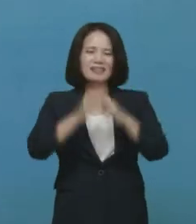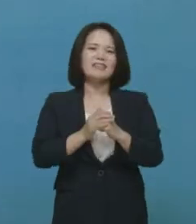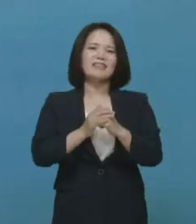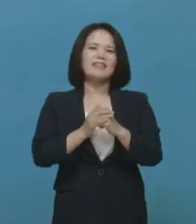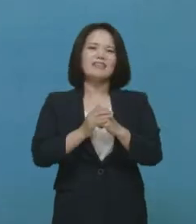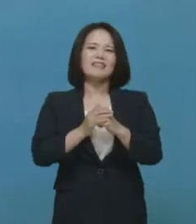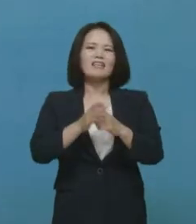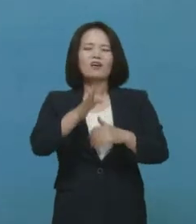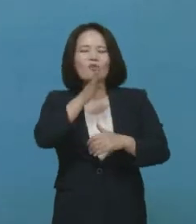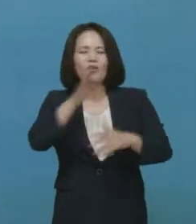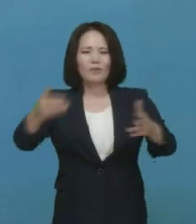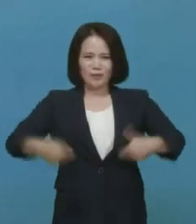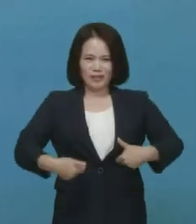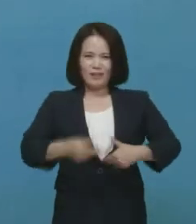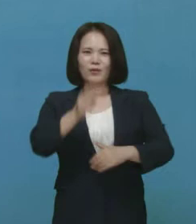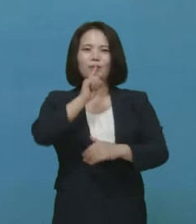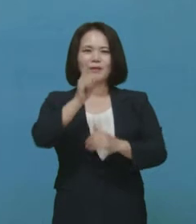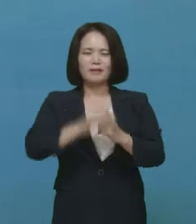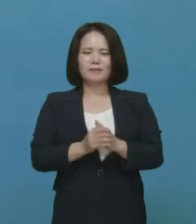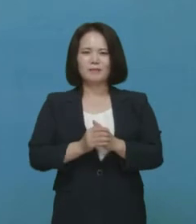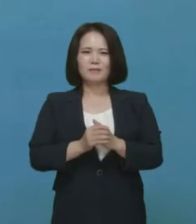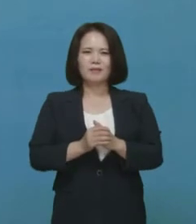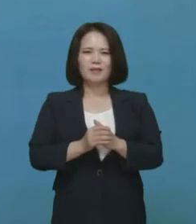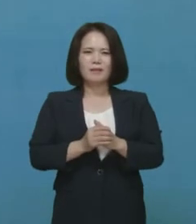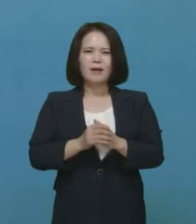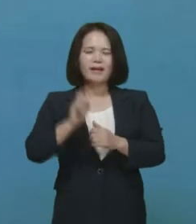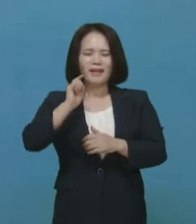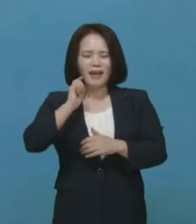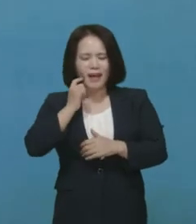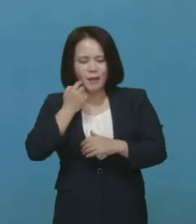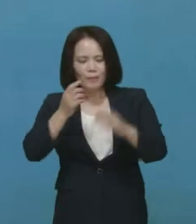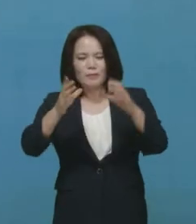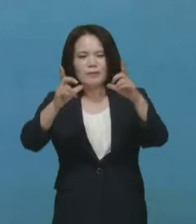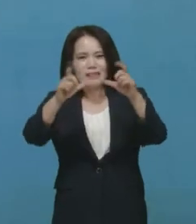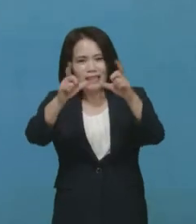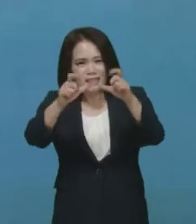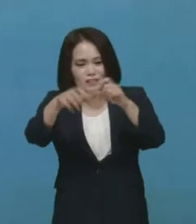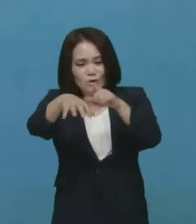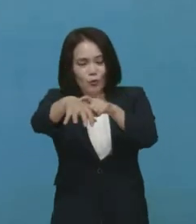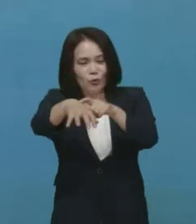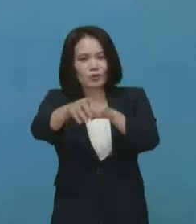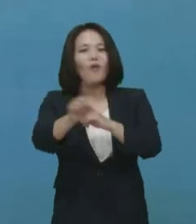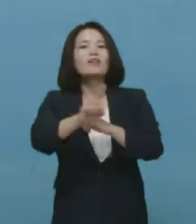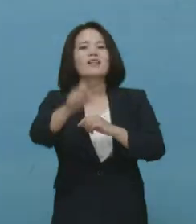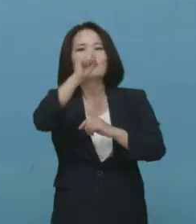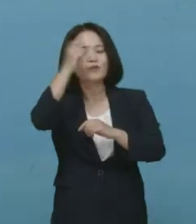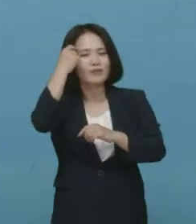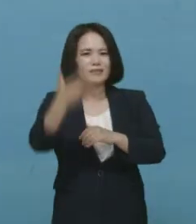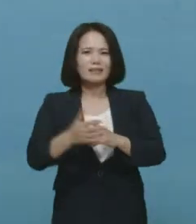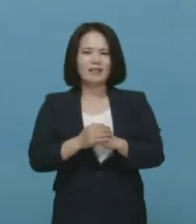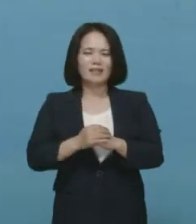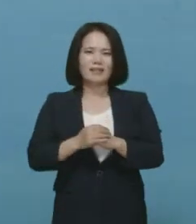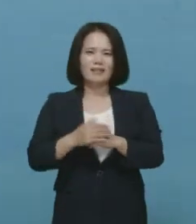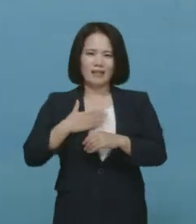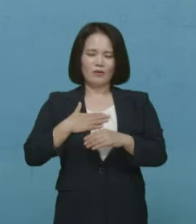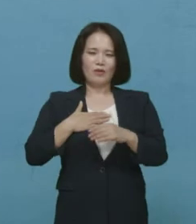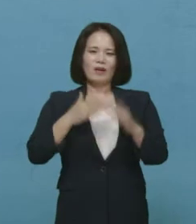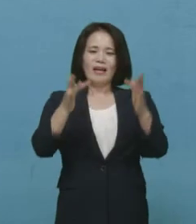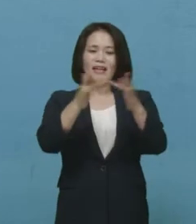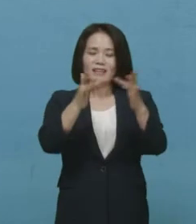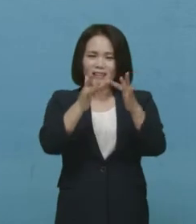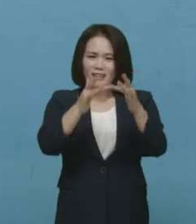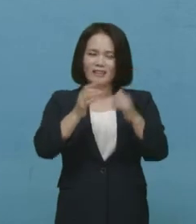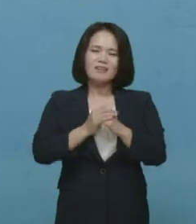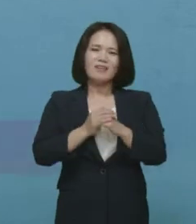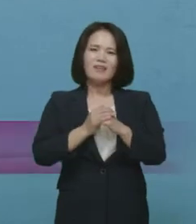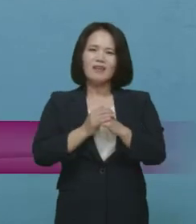건지는 게 필수 라고들 많이 하는데요 멋진 사진을 남길 수 있는 장소는 어디가 있을까요 그저 도예 수련에 있어서 인심 사실 좀